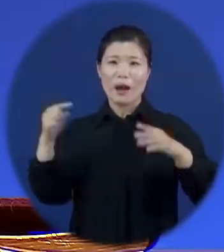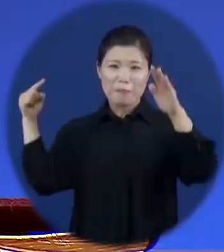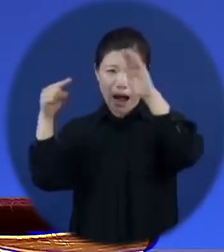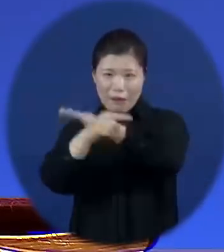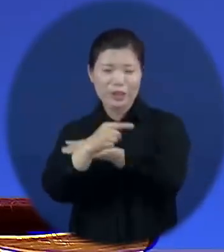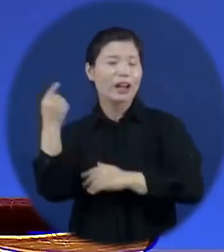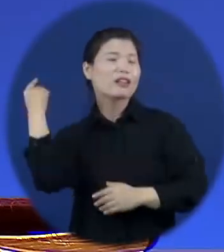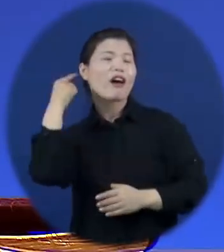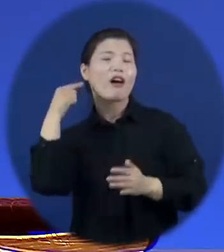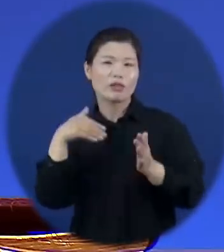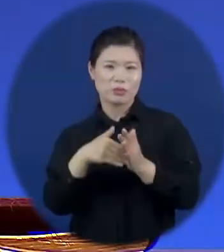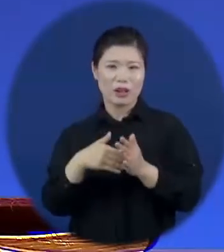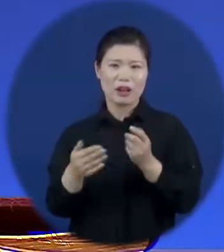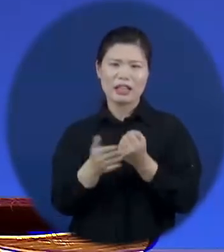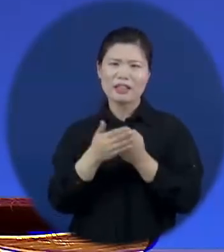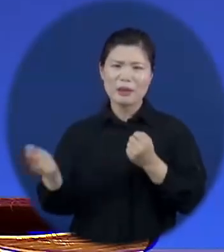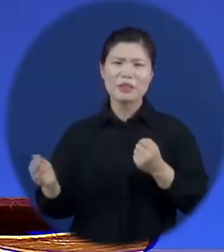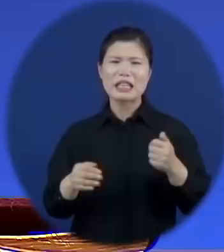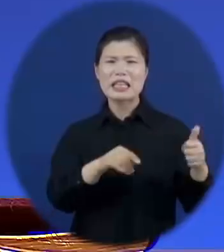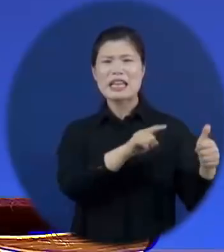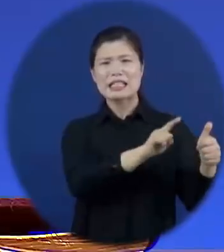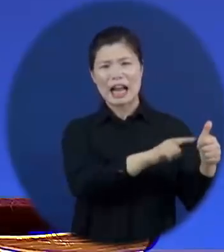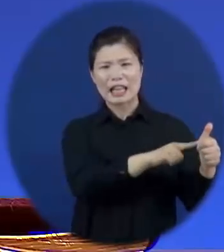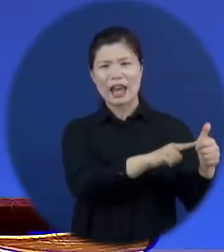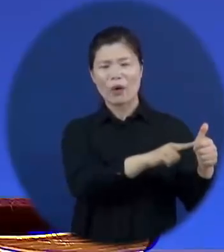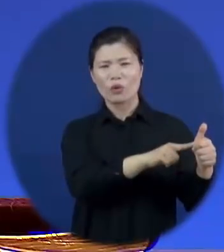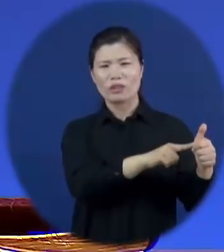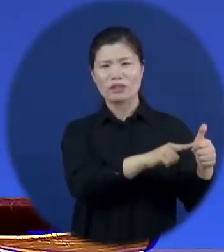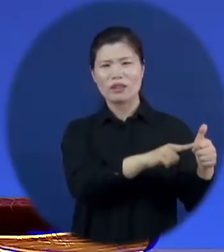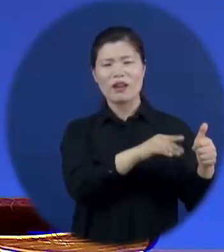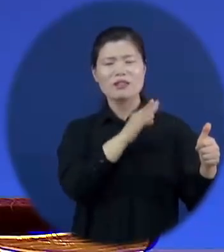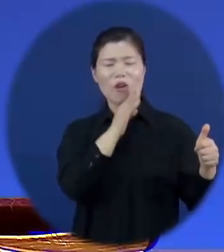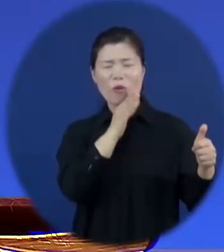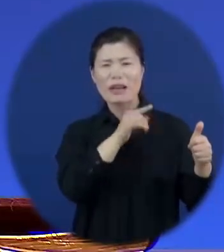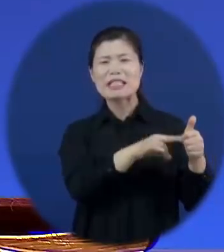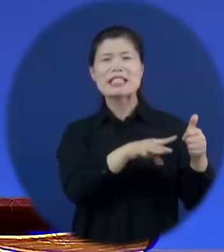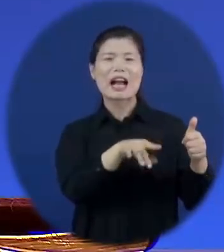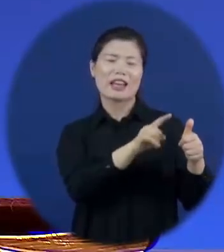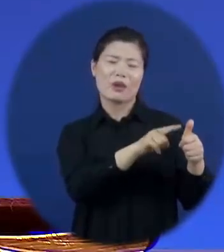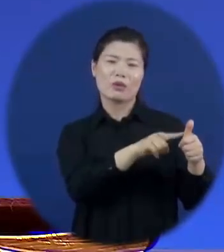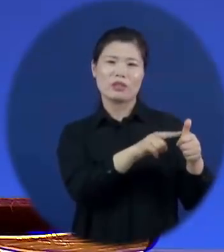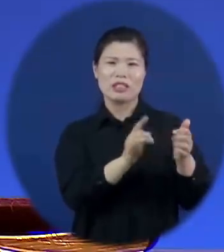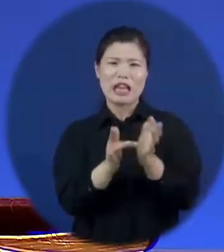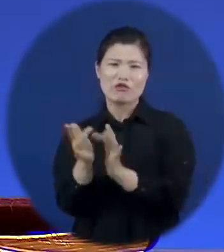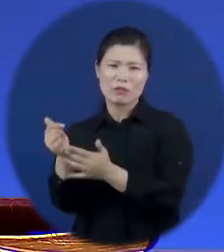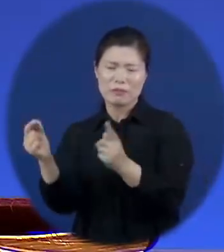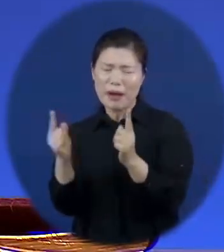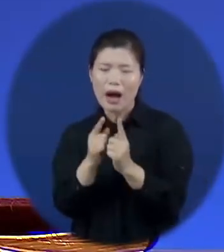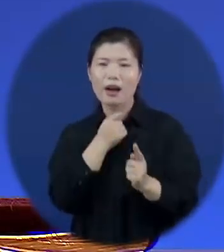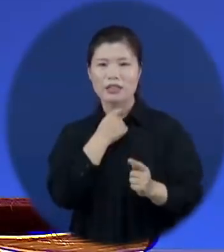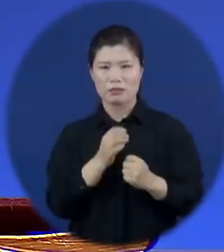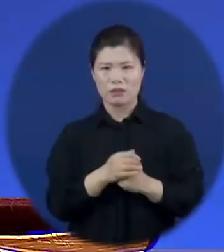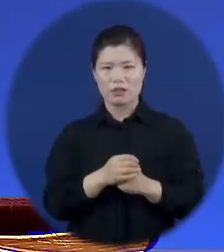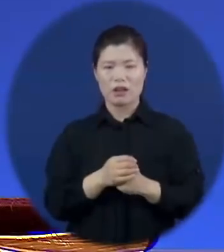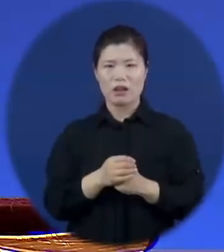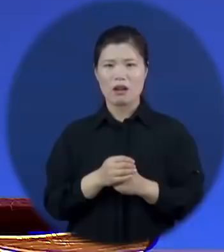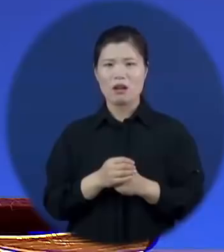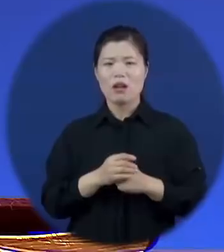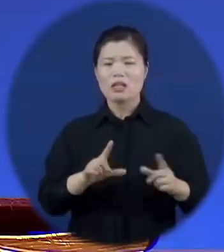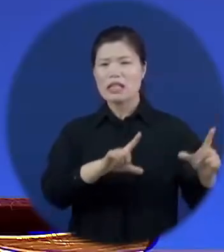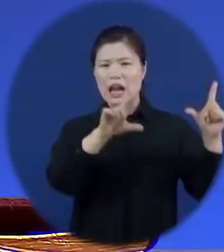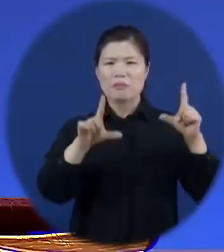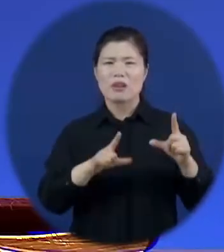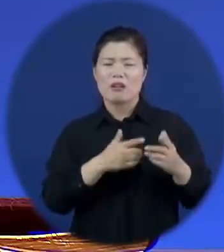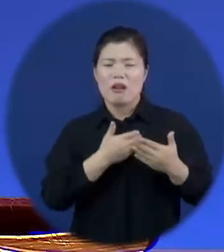것입니다. 삭개오는 그 예수를 만나고 싶었습니다. 왠지 그 예수라는 사람이 그가 지금 느끼는 삶의